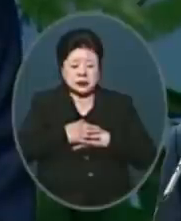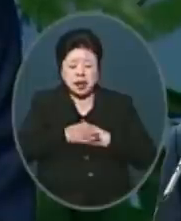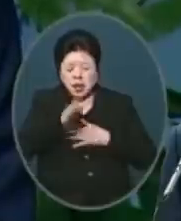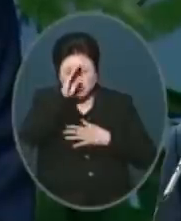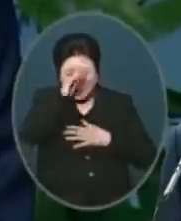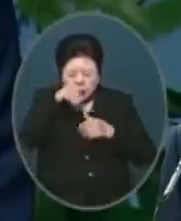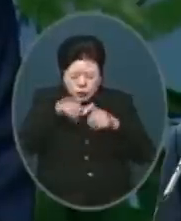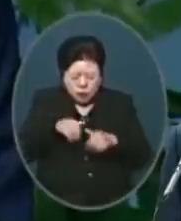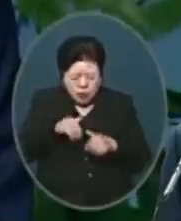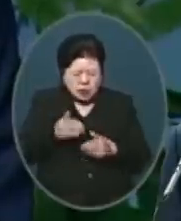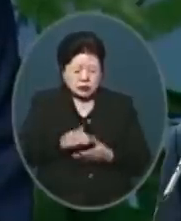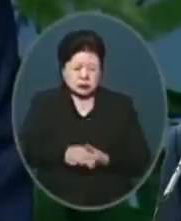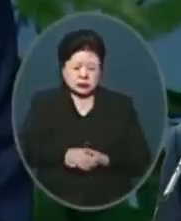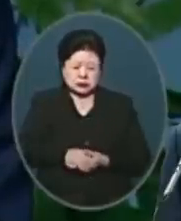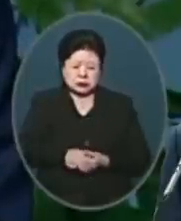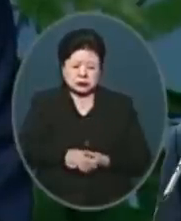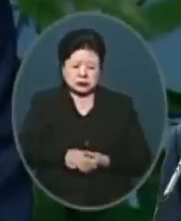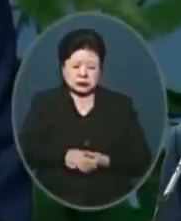병의 노예가 될 수 없다.